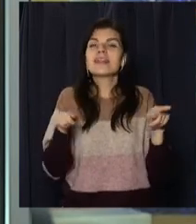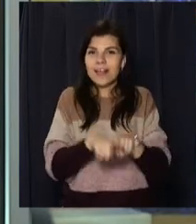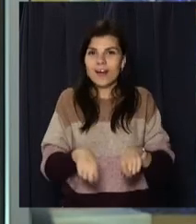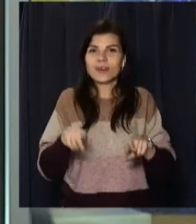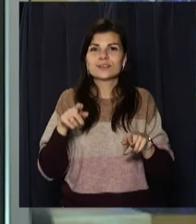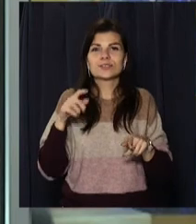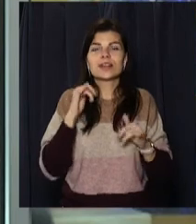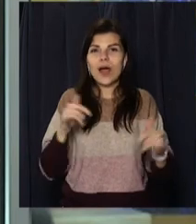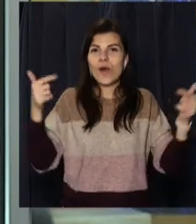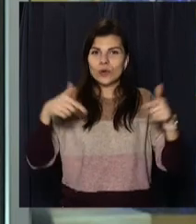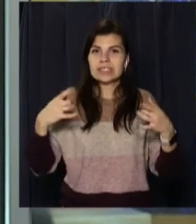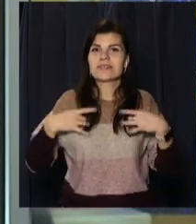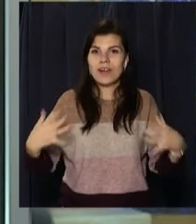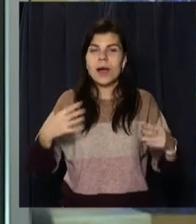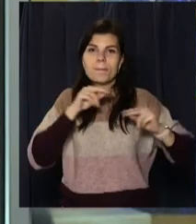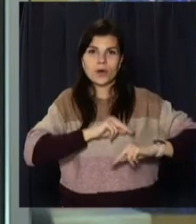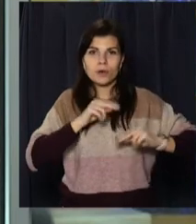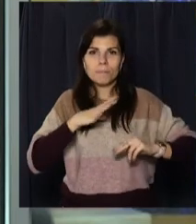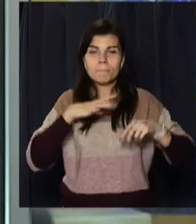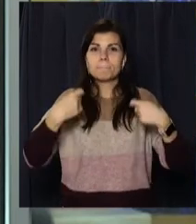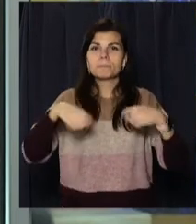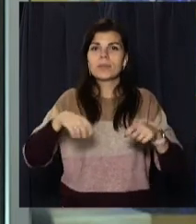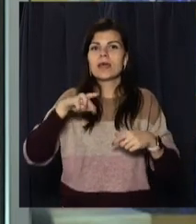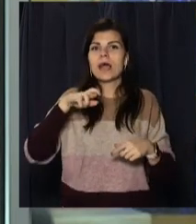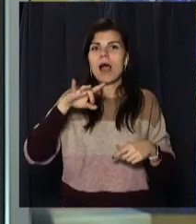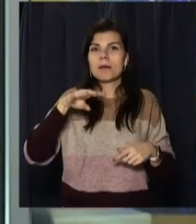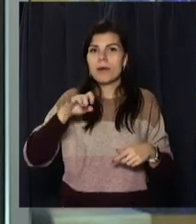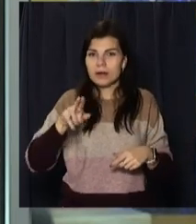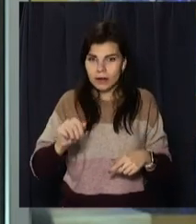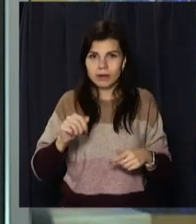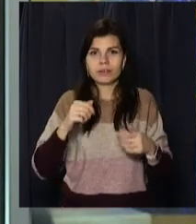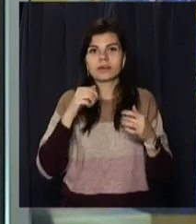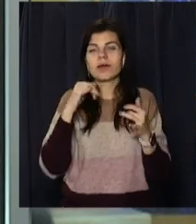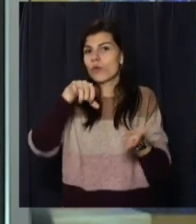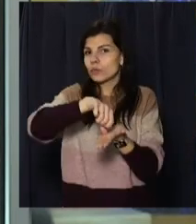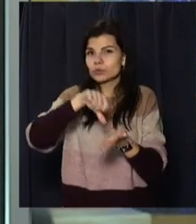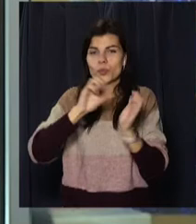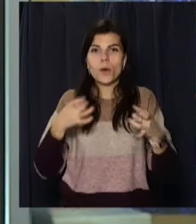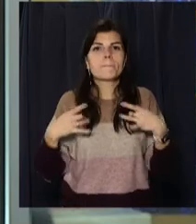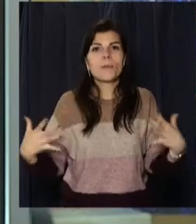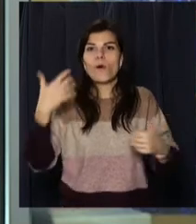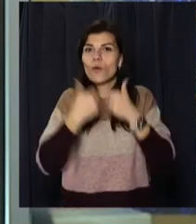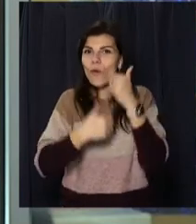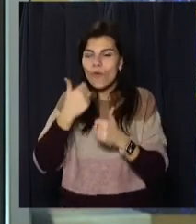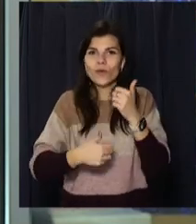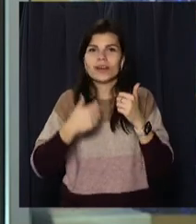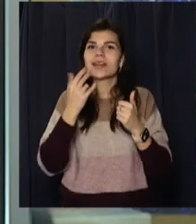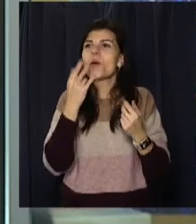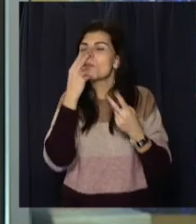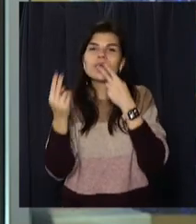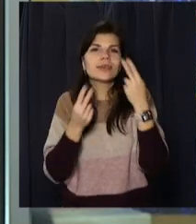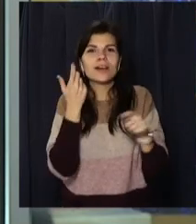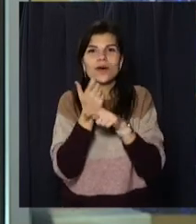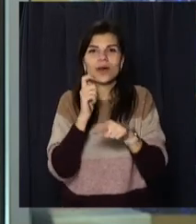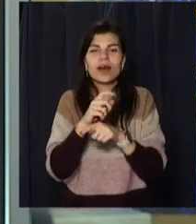просто неба для гостей свята працювали ярмарок та фудкорти. Можна було взяти участь у святкових конкурсах та подивитися